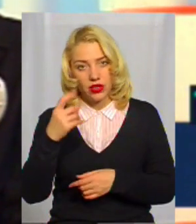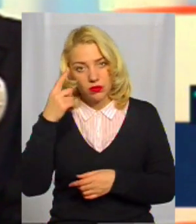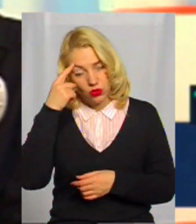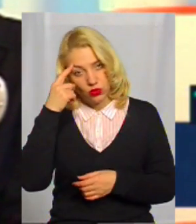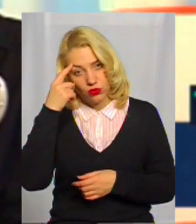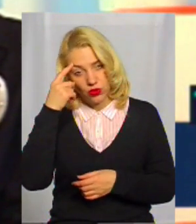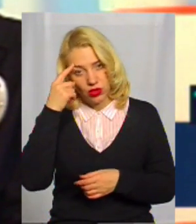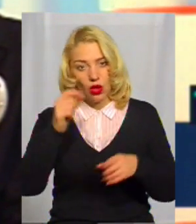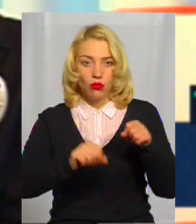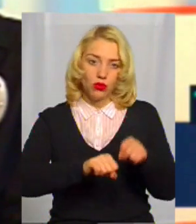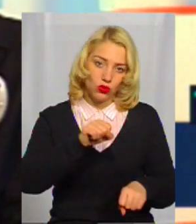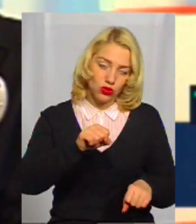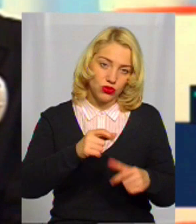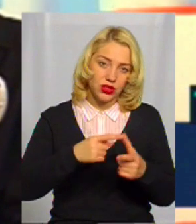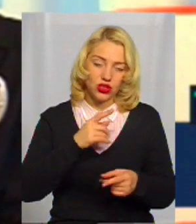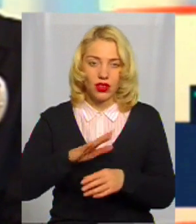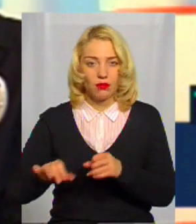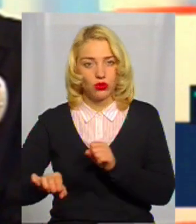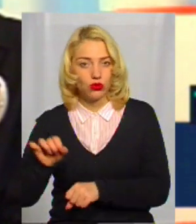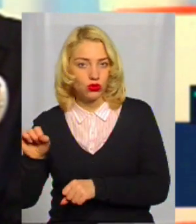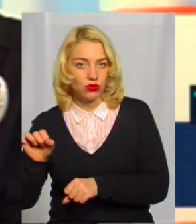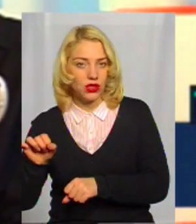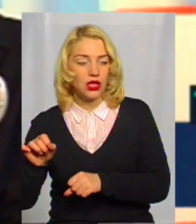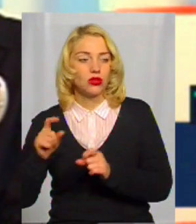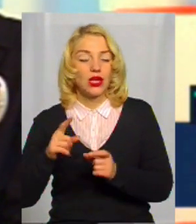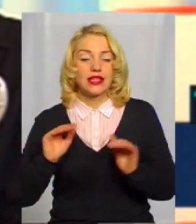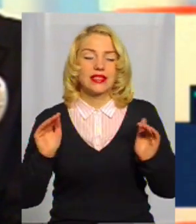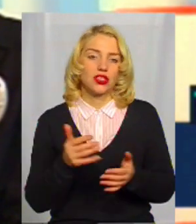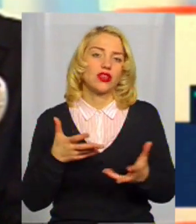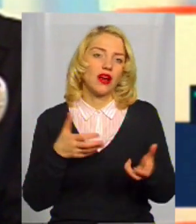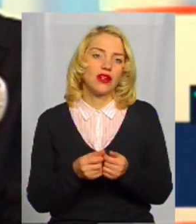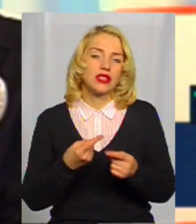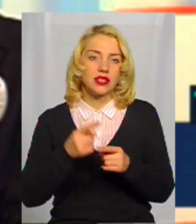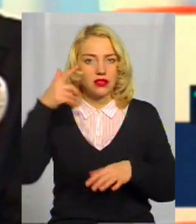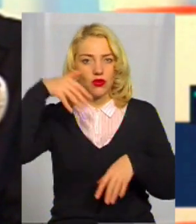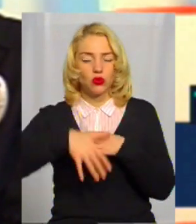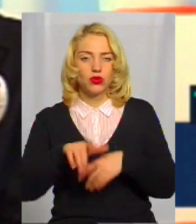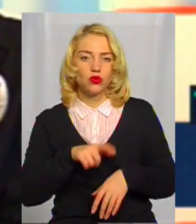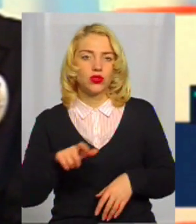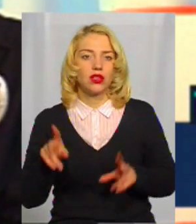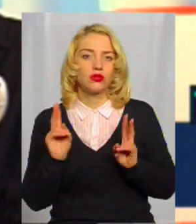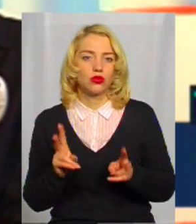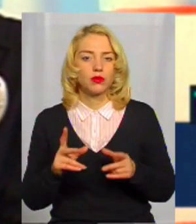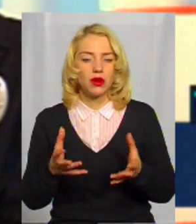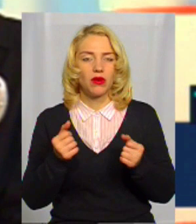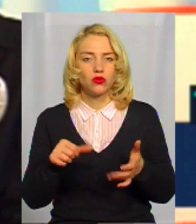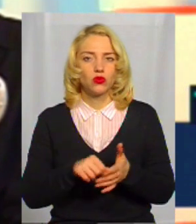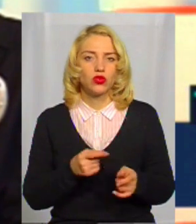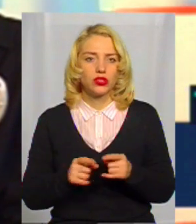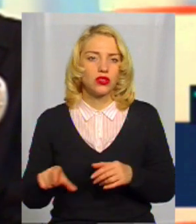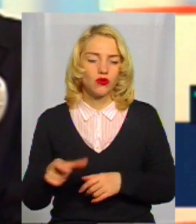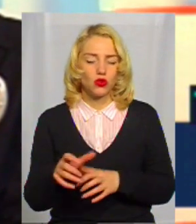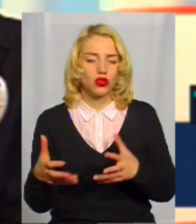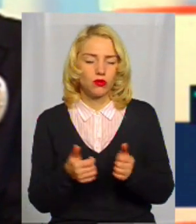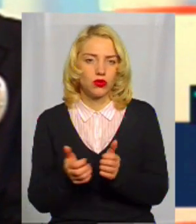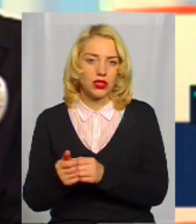собі, чи не порушувати. Оскільки, по першу чергу, зниження аварійності – це свідомість тих людей, які приймають участь в дорожньому руху, як